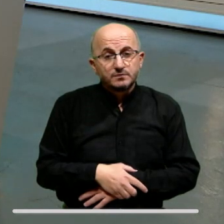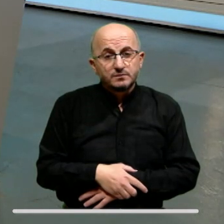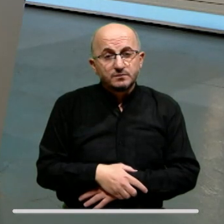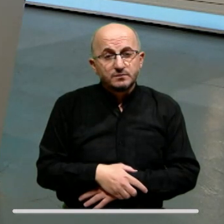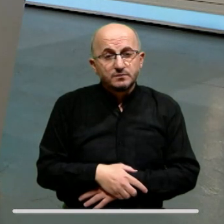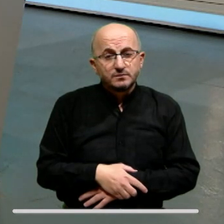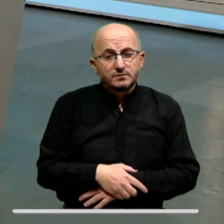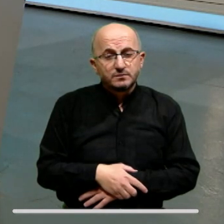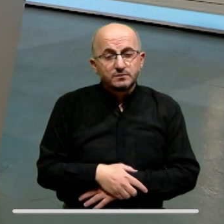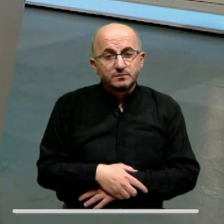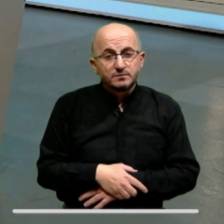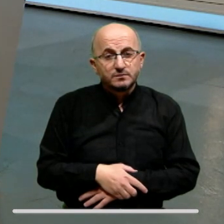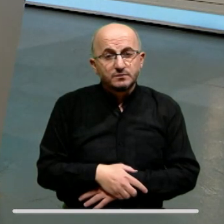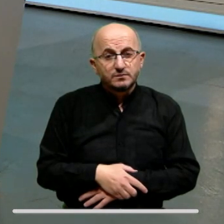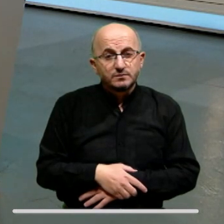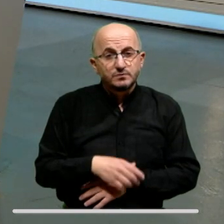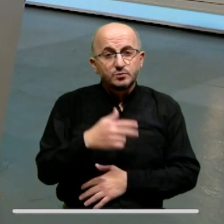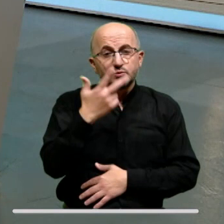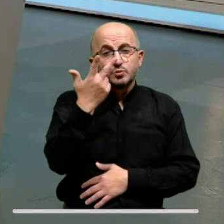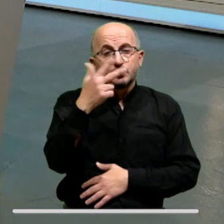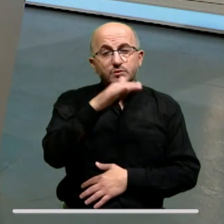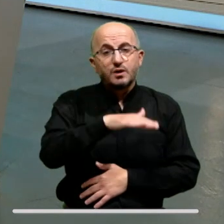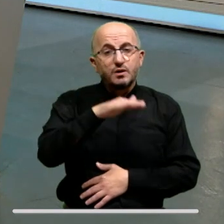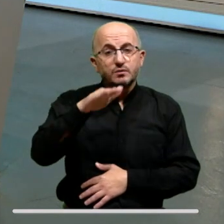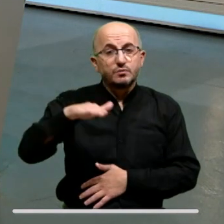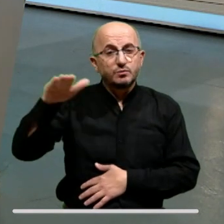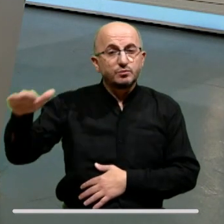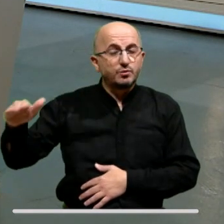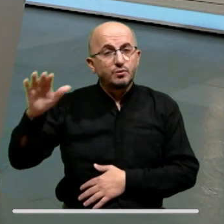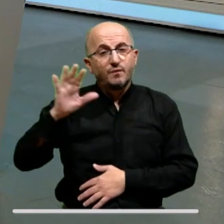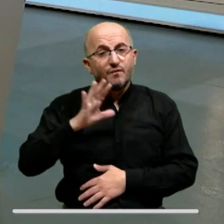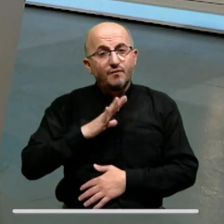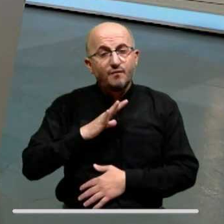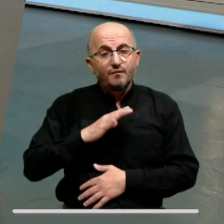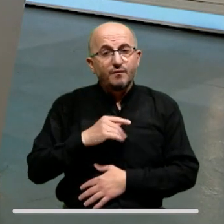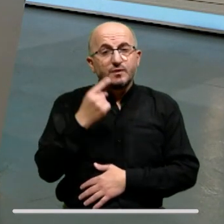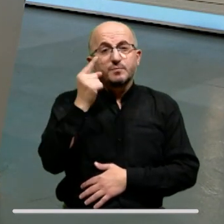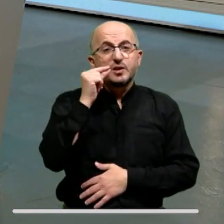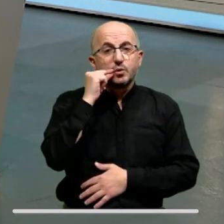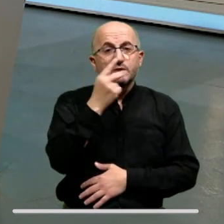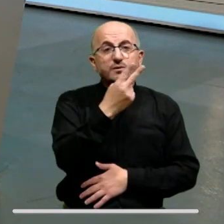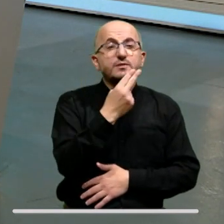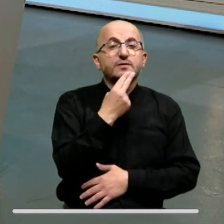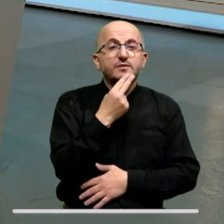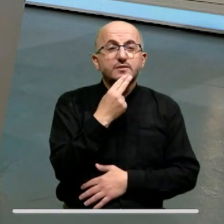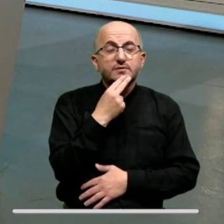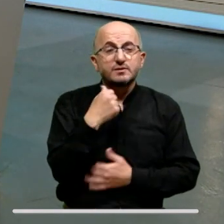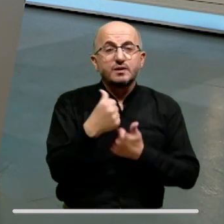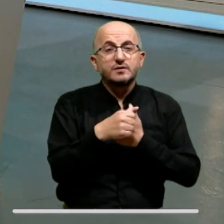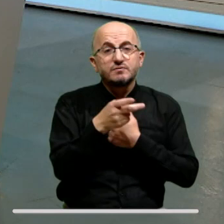Bu kanı oğlum benim 3 tane çocuğum var. Bir oğlan, ikisi kız. Eşim vefat